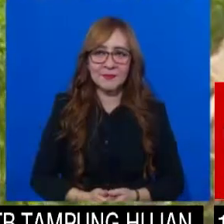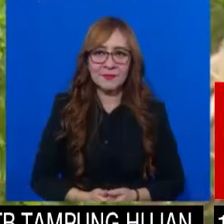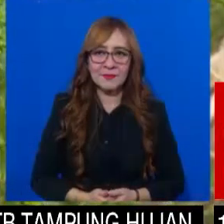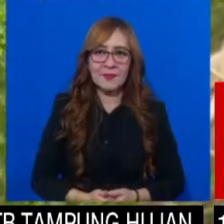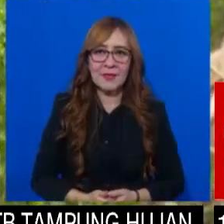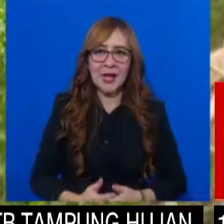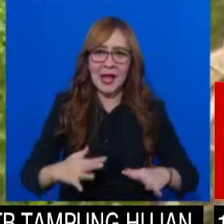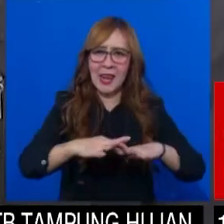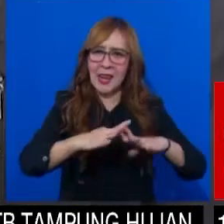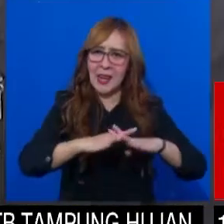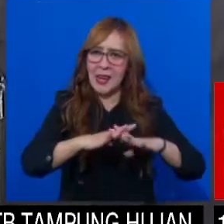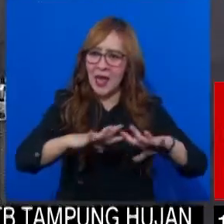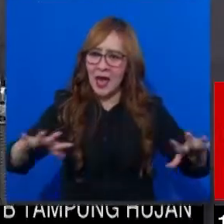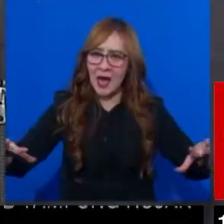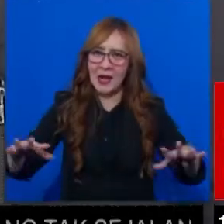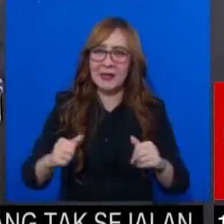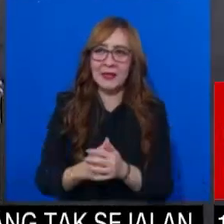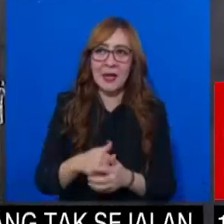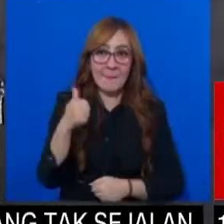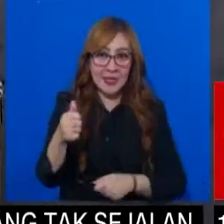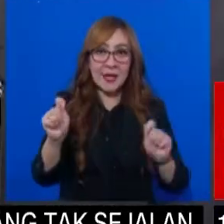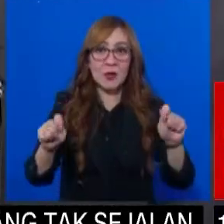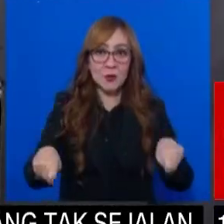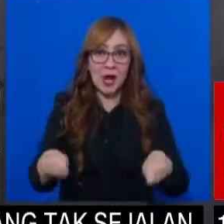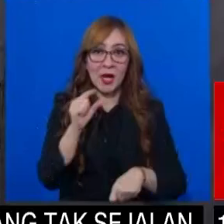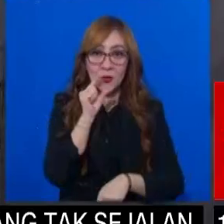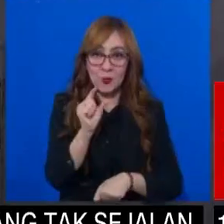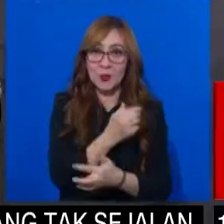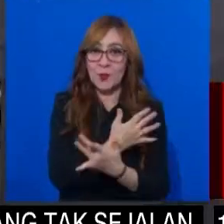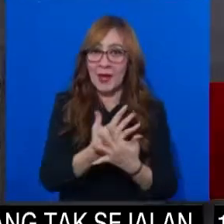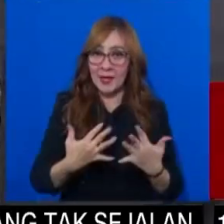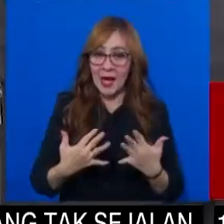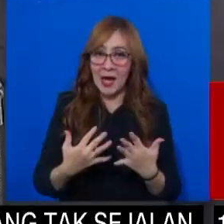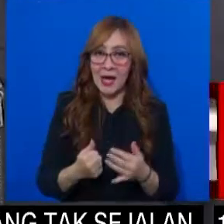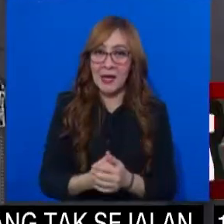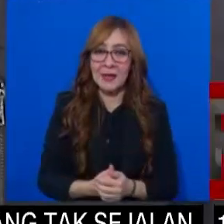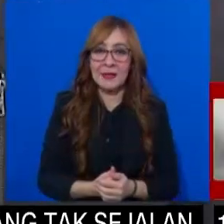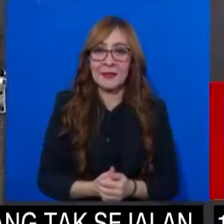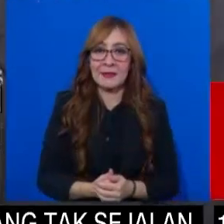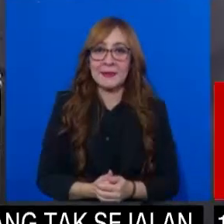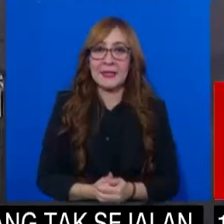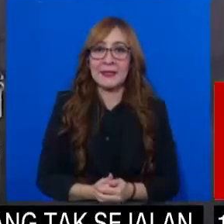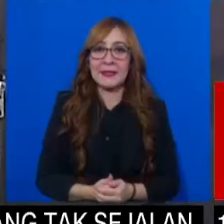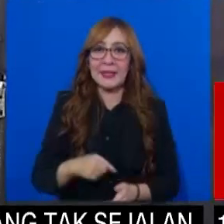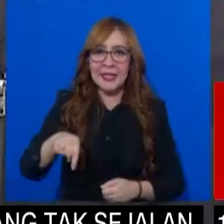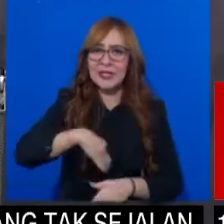Lahan-lahan yang memang bisa dipergunakan untuk warga, dikembalikan lagi ke warga,